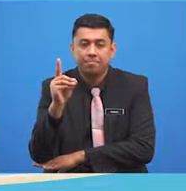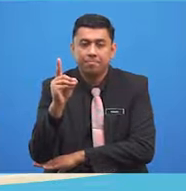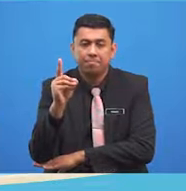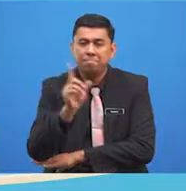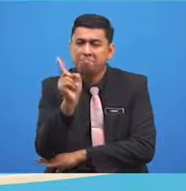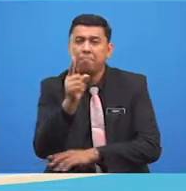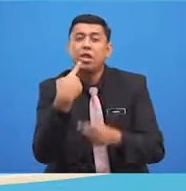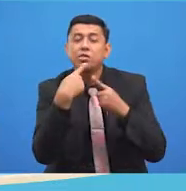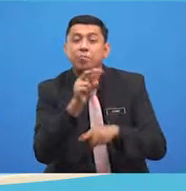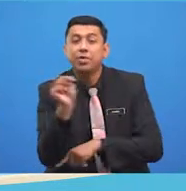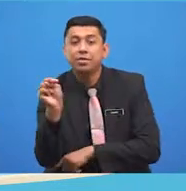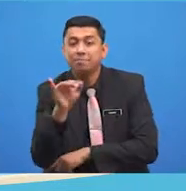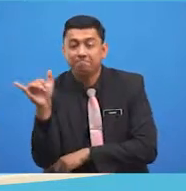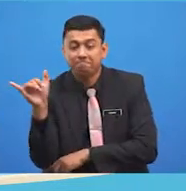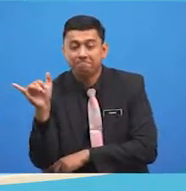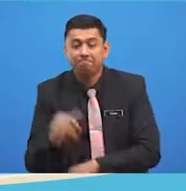berterusan.